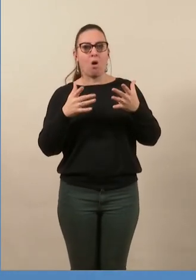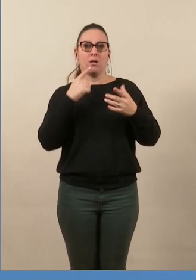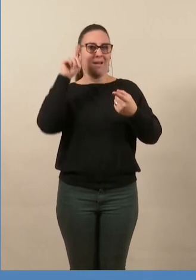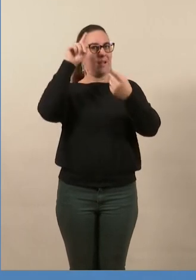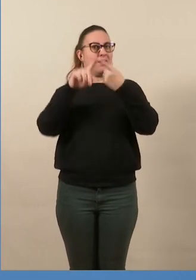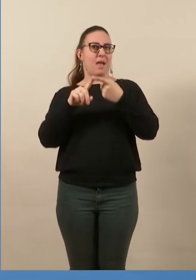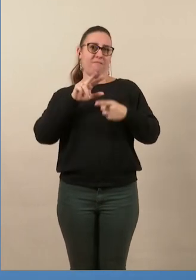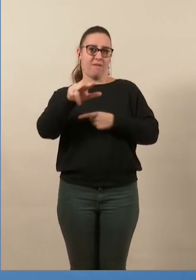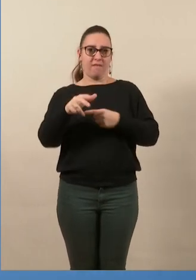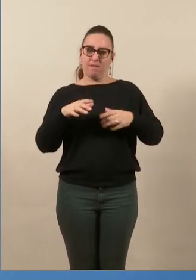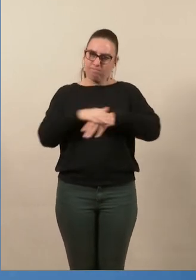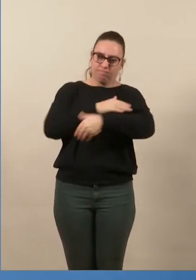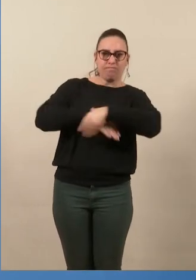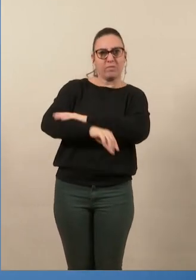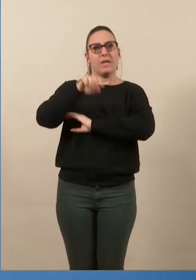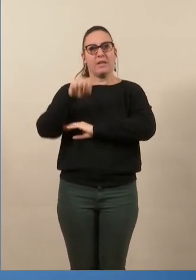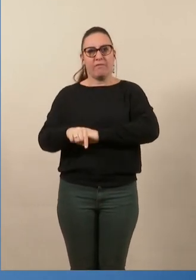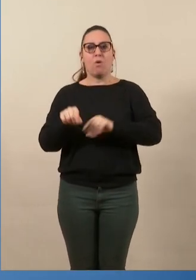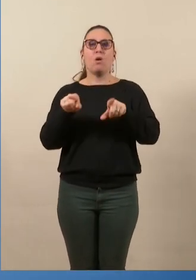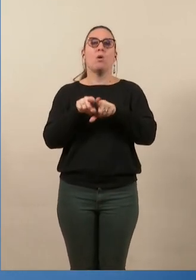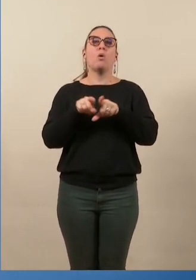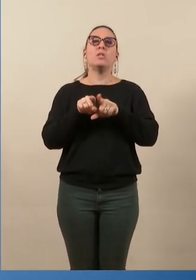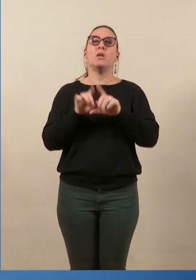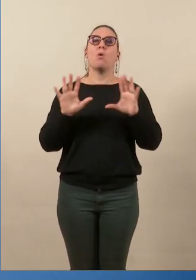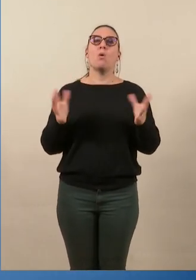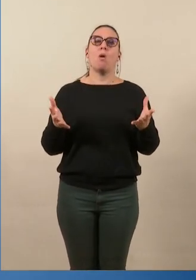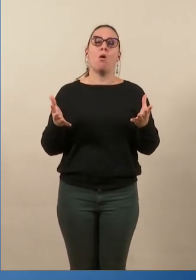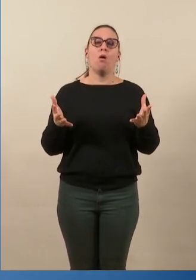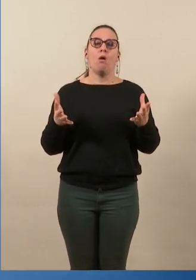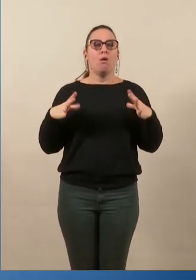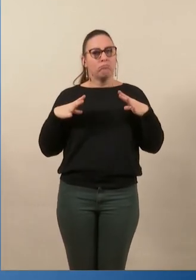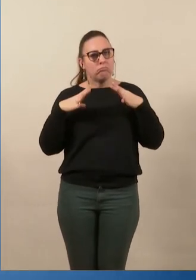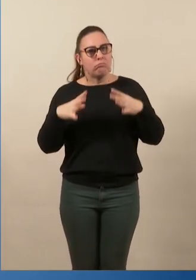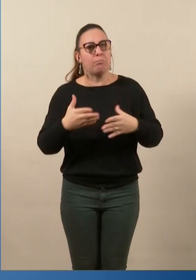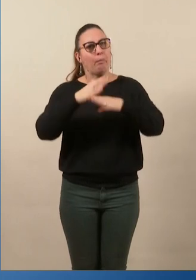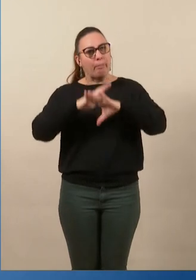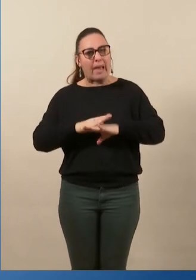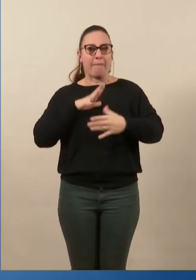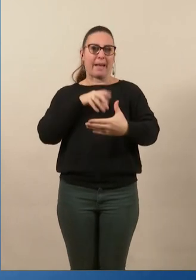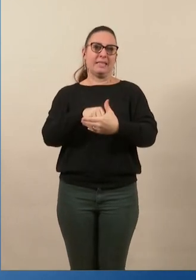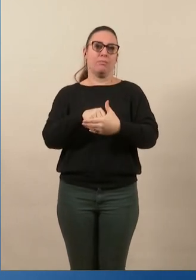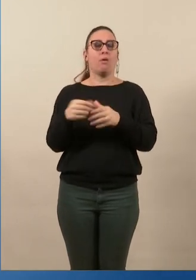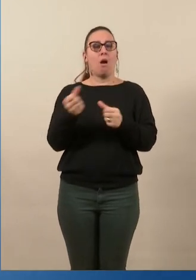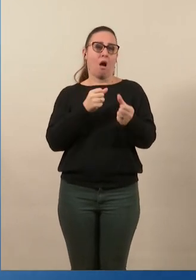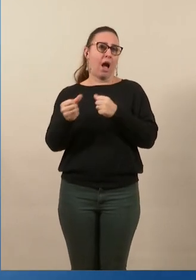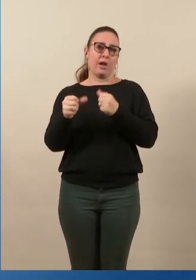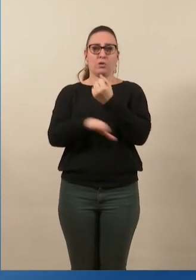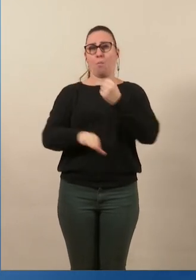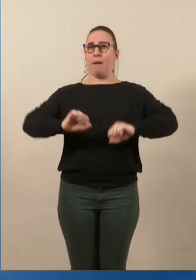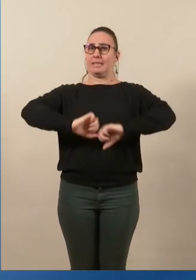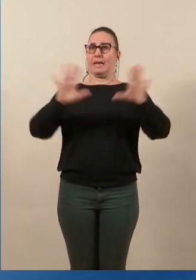mobiliser sérieusement et à la contribution duquel nous ne serions prêt à participer si vous le faisiez sur des bases claires